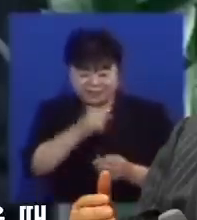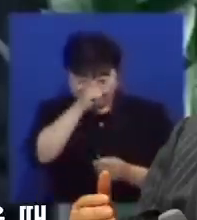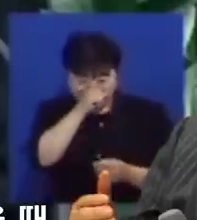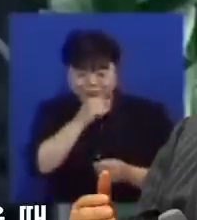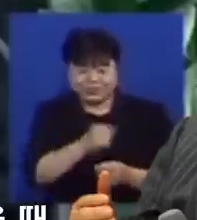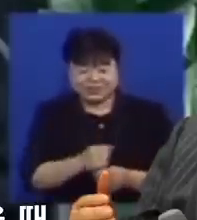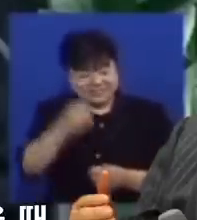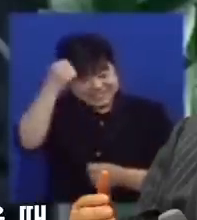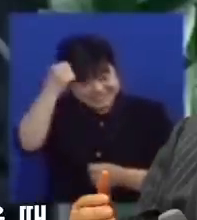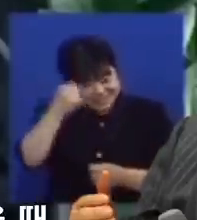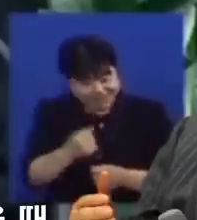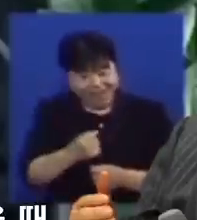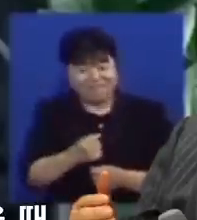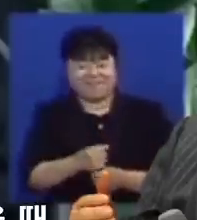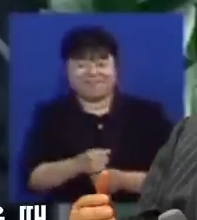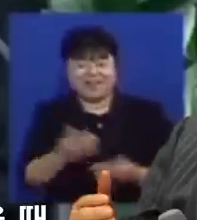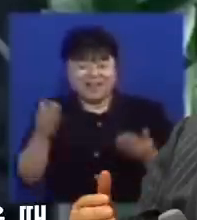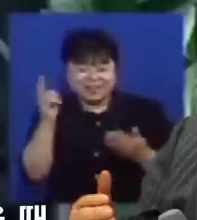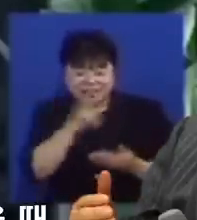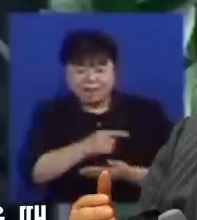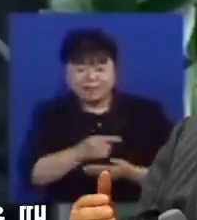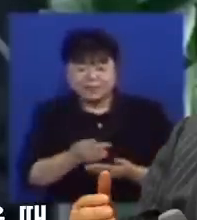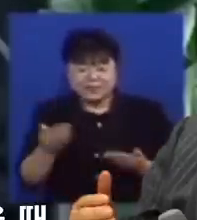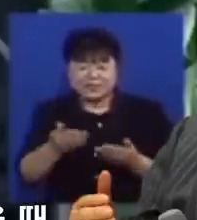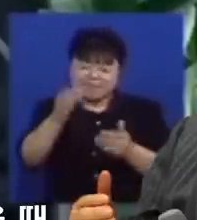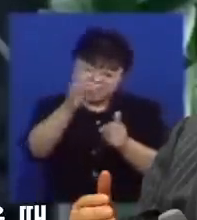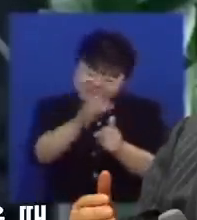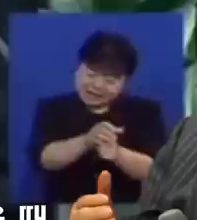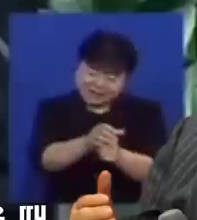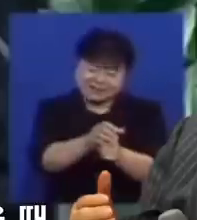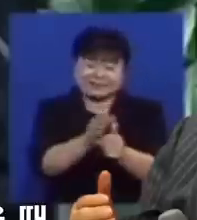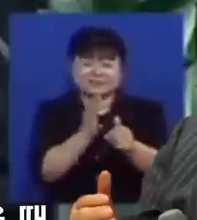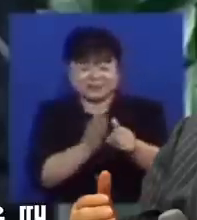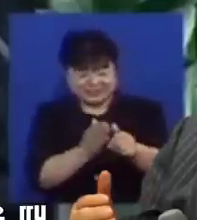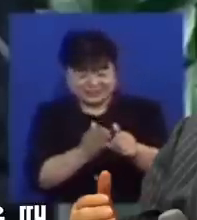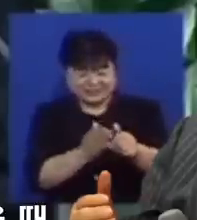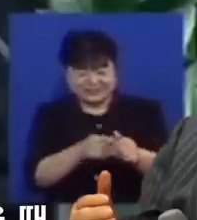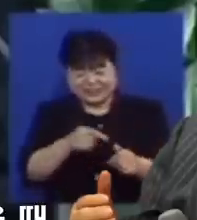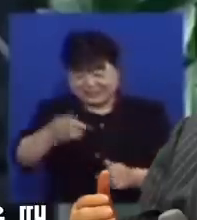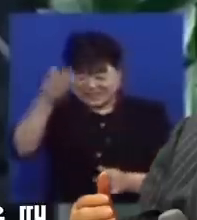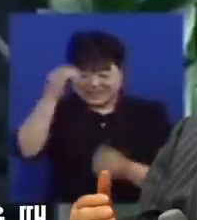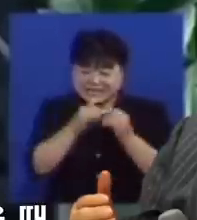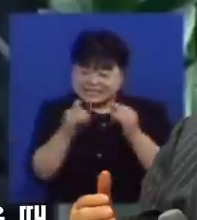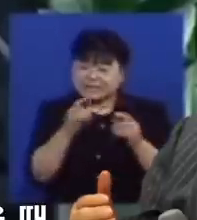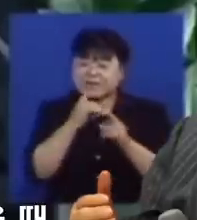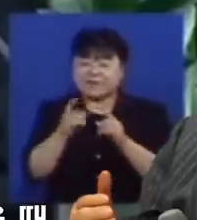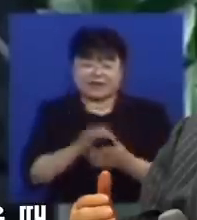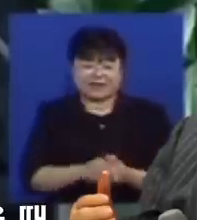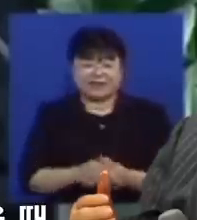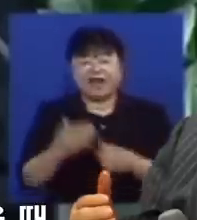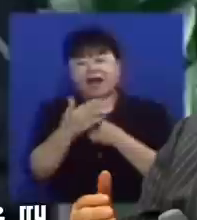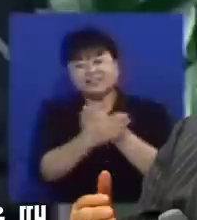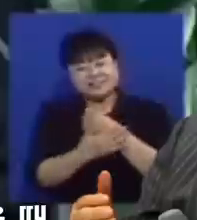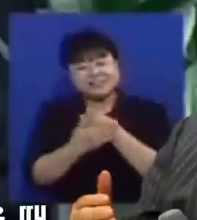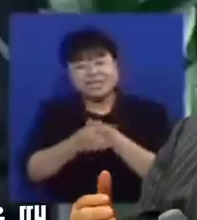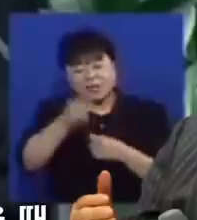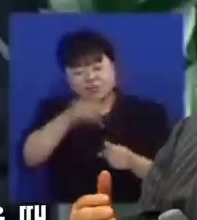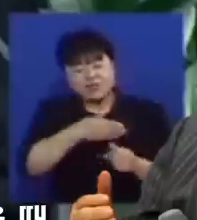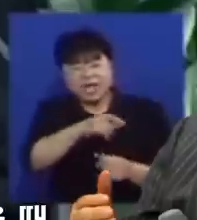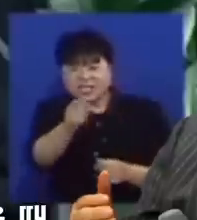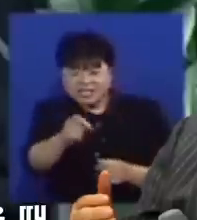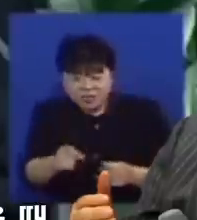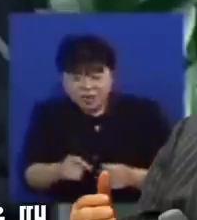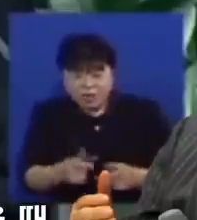일은 기억하고 나쁜 일은 맡겨버리십시오. 옛날에 사람들이 말하기를 은혜는 물 위에